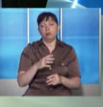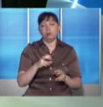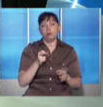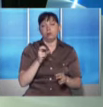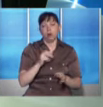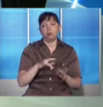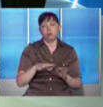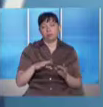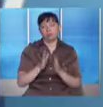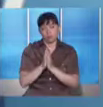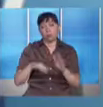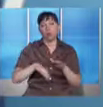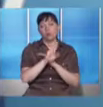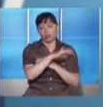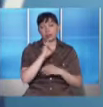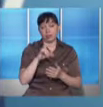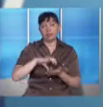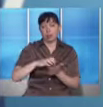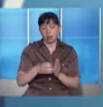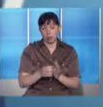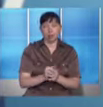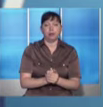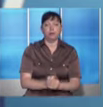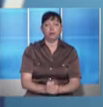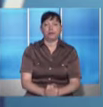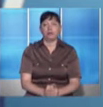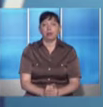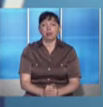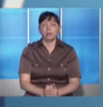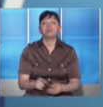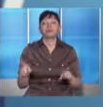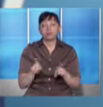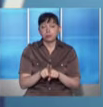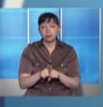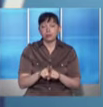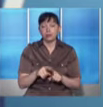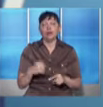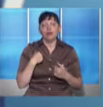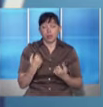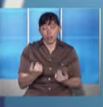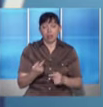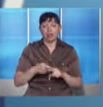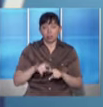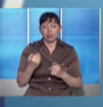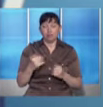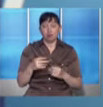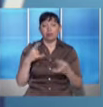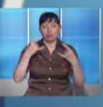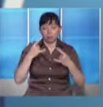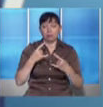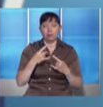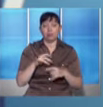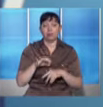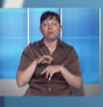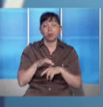aceste prevederi, pentru că toată lumea trebuie să le cunoască. Așadar, realizăm această emisiune împreună cu